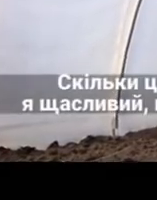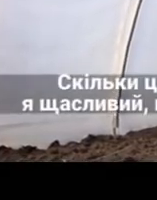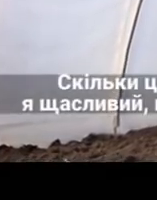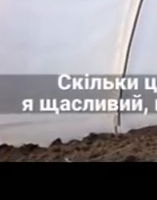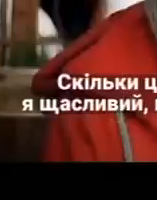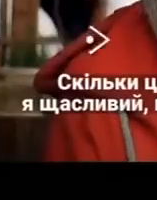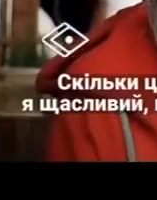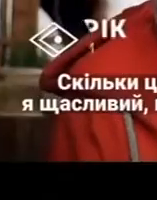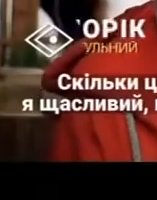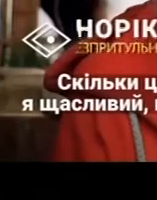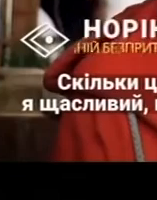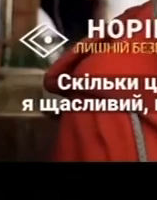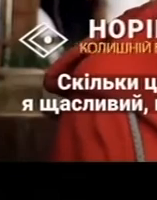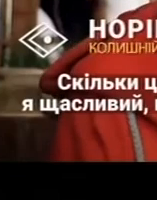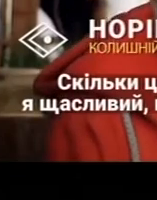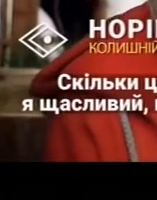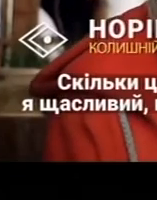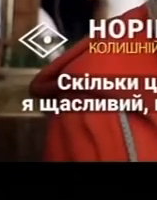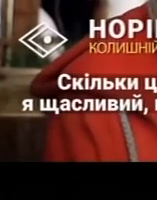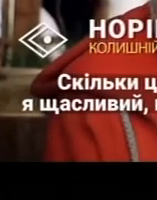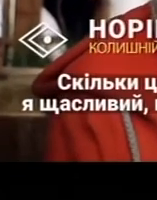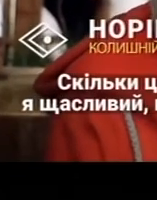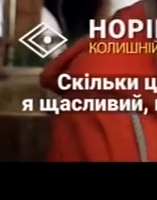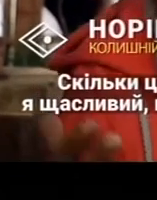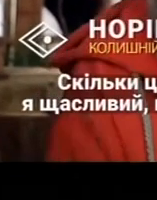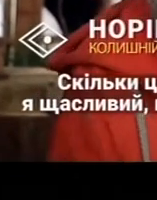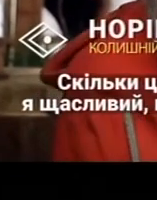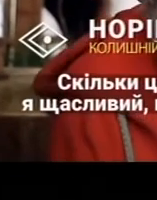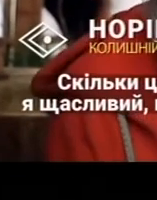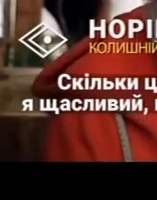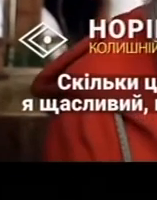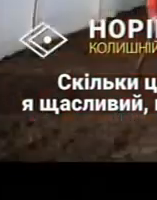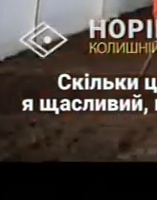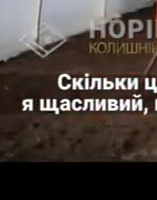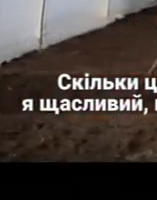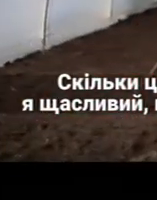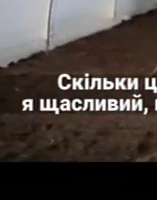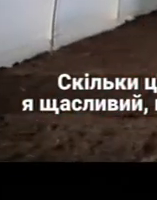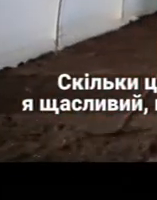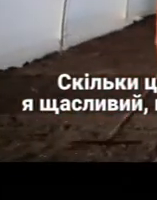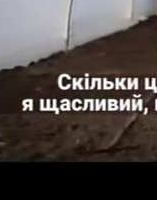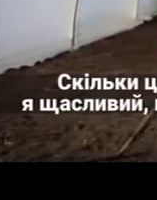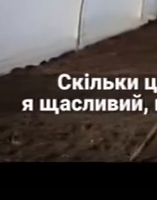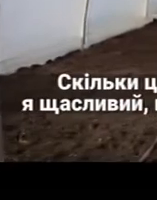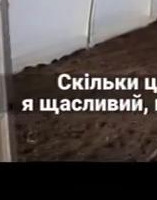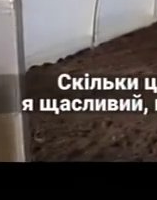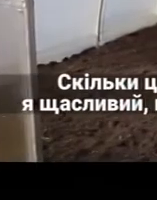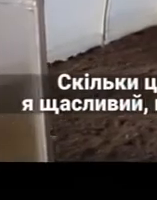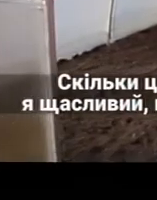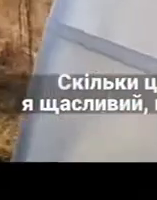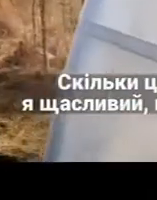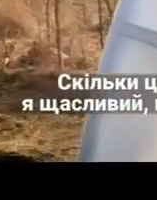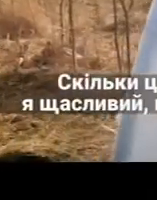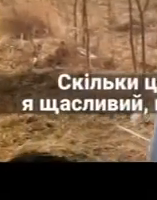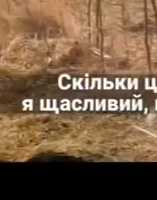получается. Сколько оно будет продолжаться, я не знаю. Но я сегодня счастлива, что я сегодня вот что-то